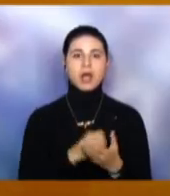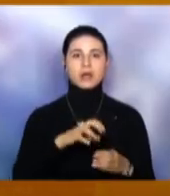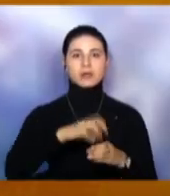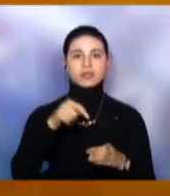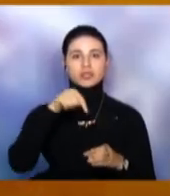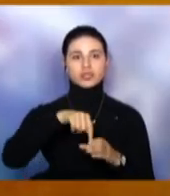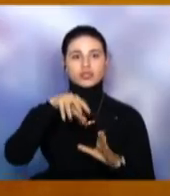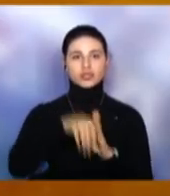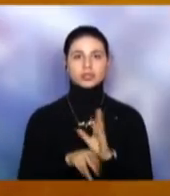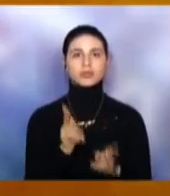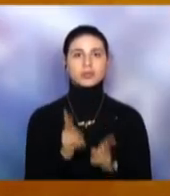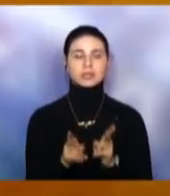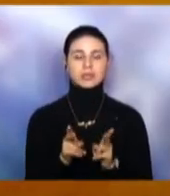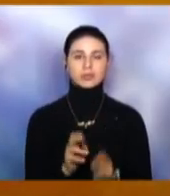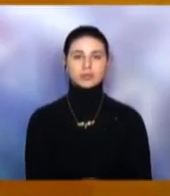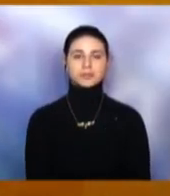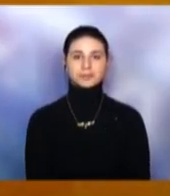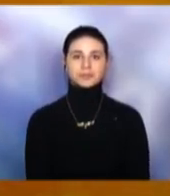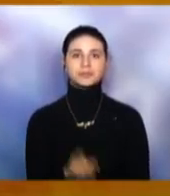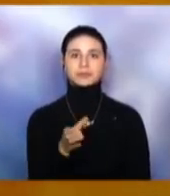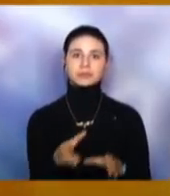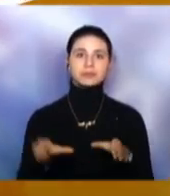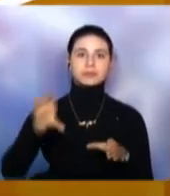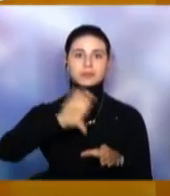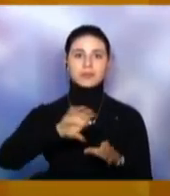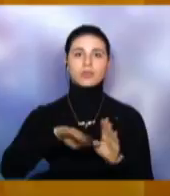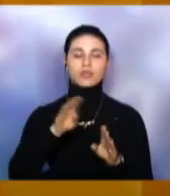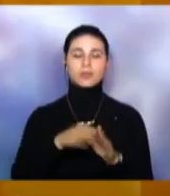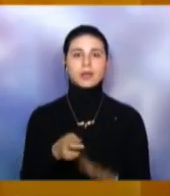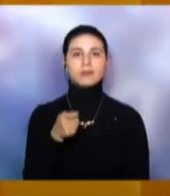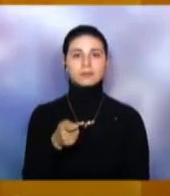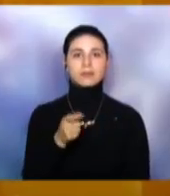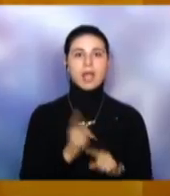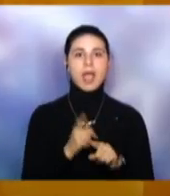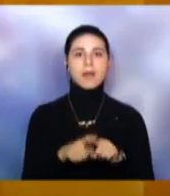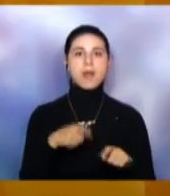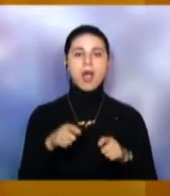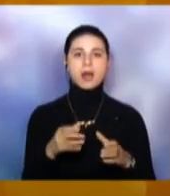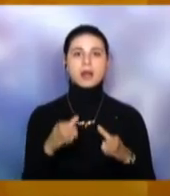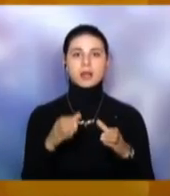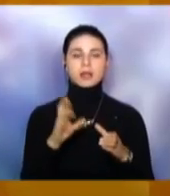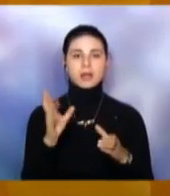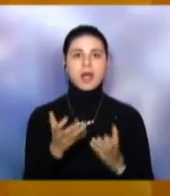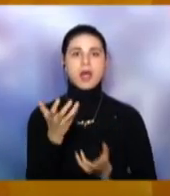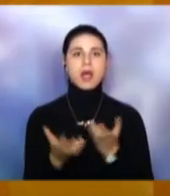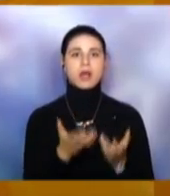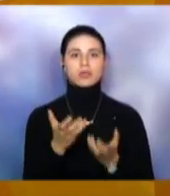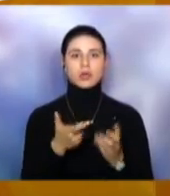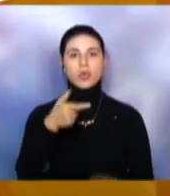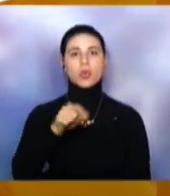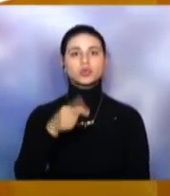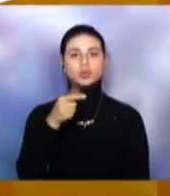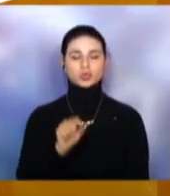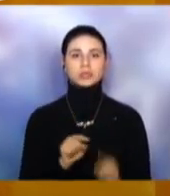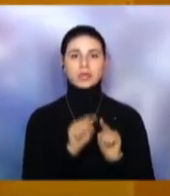შინ მომზადებული კონსერვი. ქილის შიგთავსი მოათავსეთ ემალირებულ ჭურჭელში და ადუგეთ სულ ცოტა 20